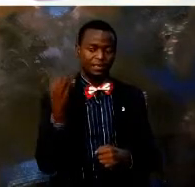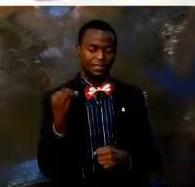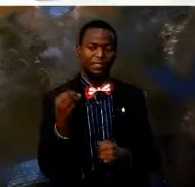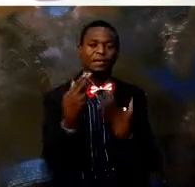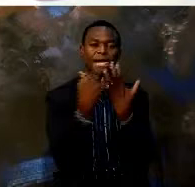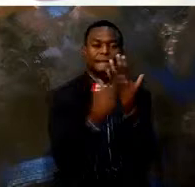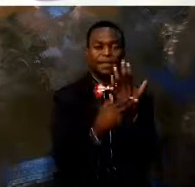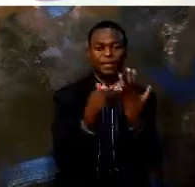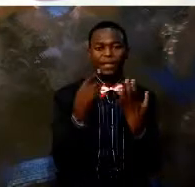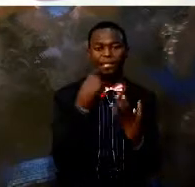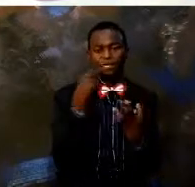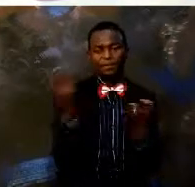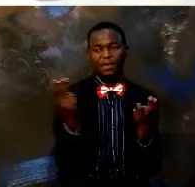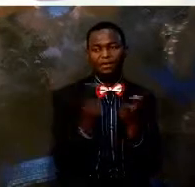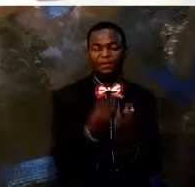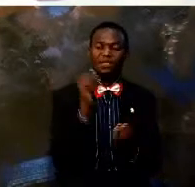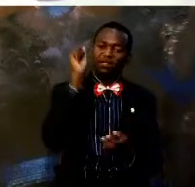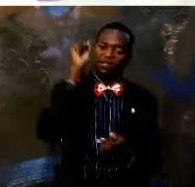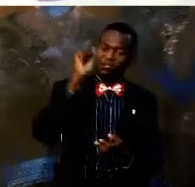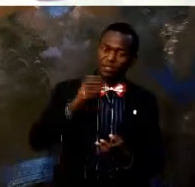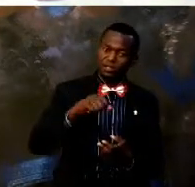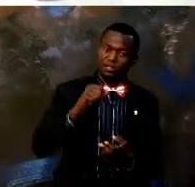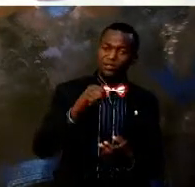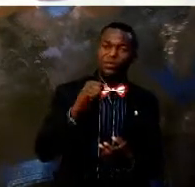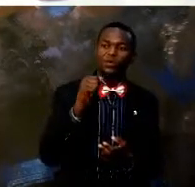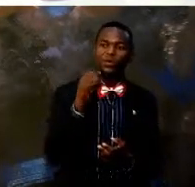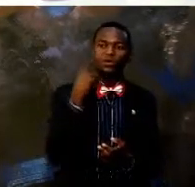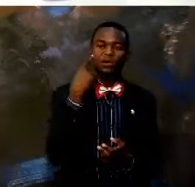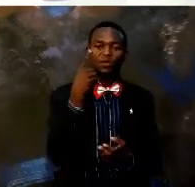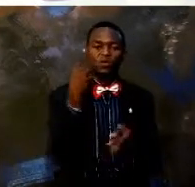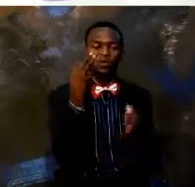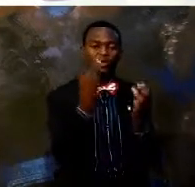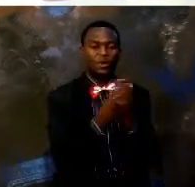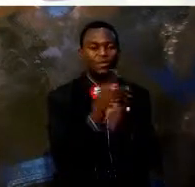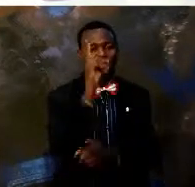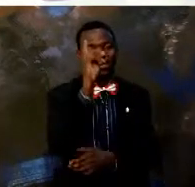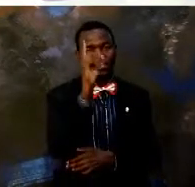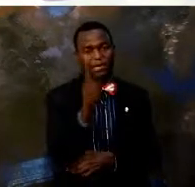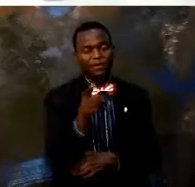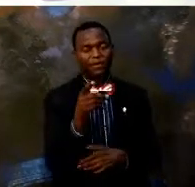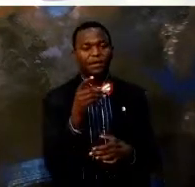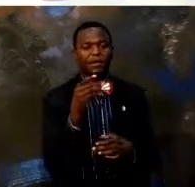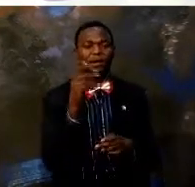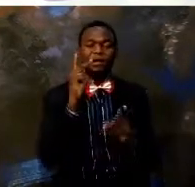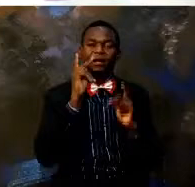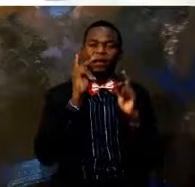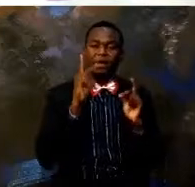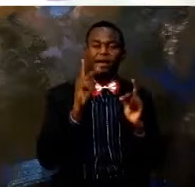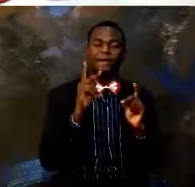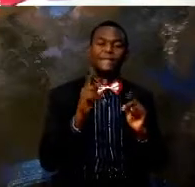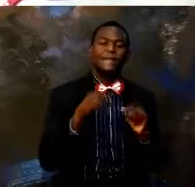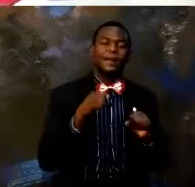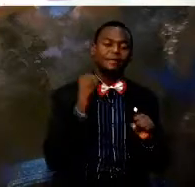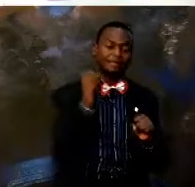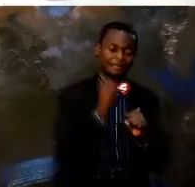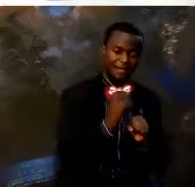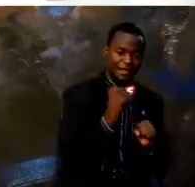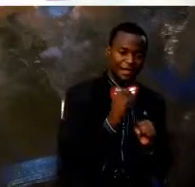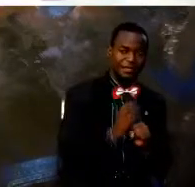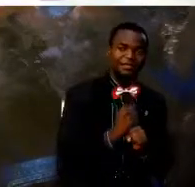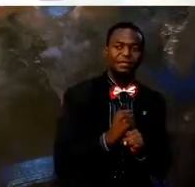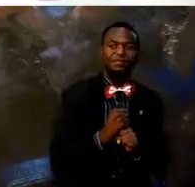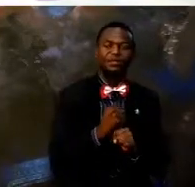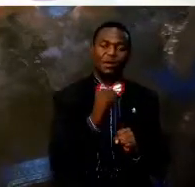hivi: ndipo nilipokuwa pamoja naye kama stadi wa nini?